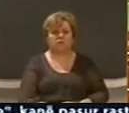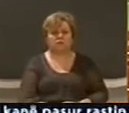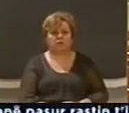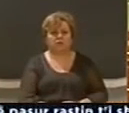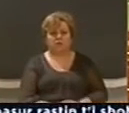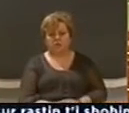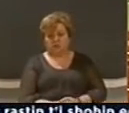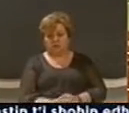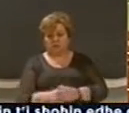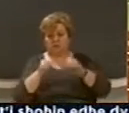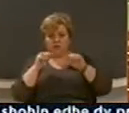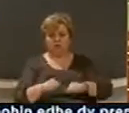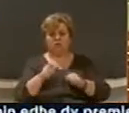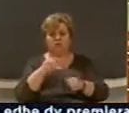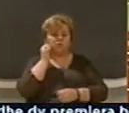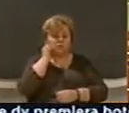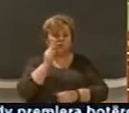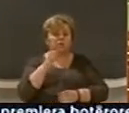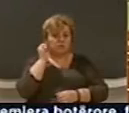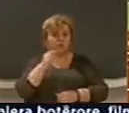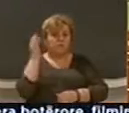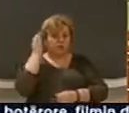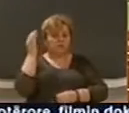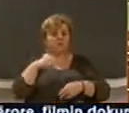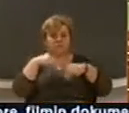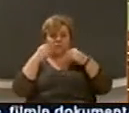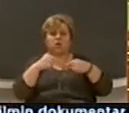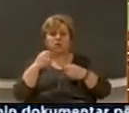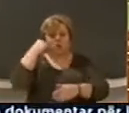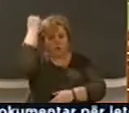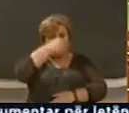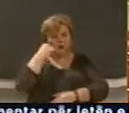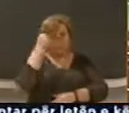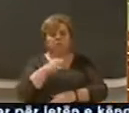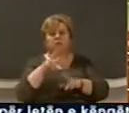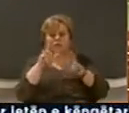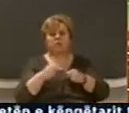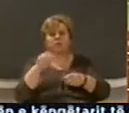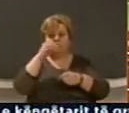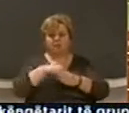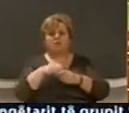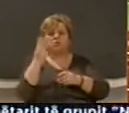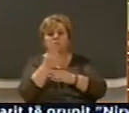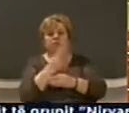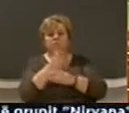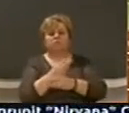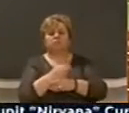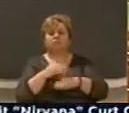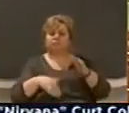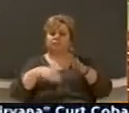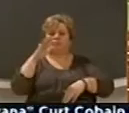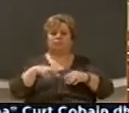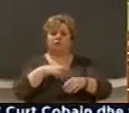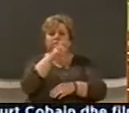Nga kjo qeveri, çdo ditë po dëgjojmë shprehje se Kosova do të jetë pjesë e shtetit përparimtarët e